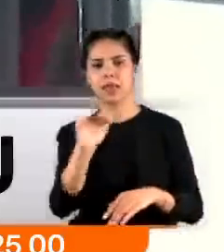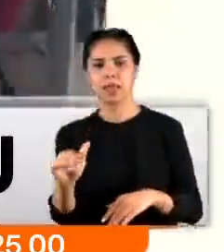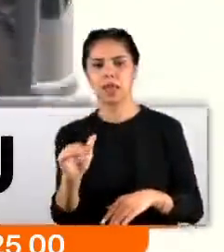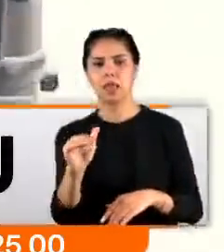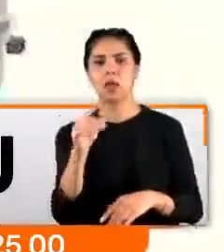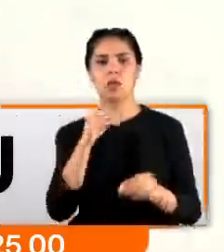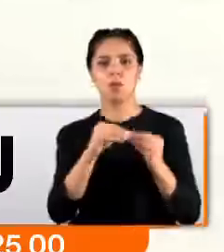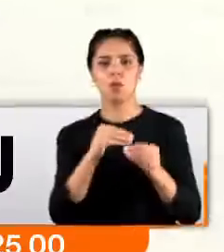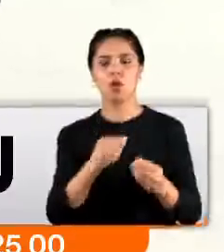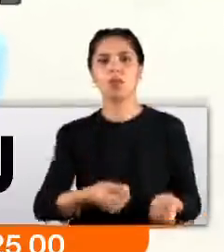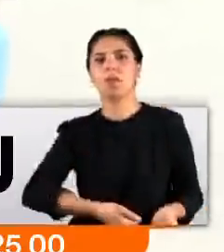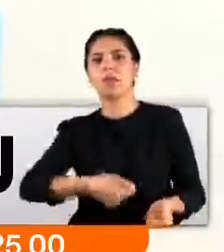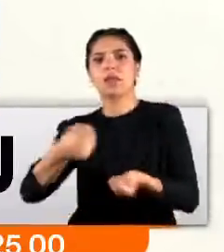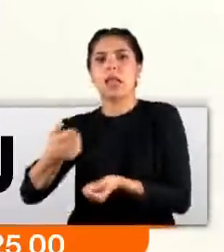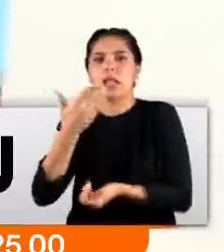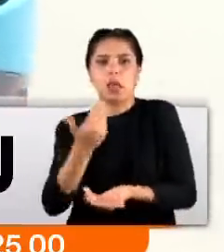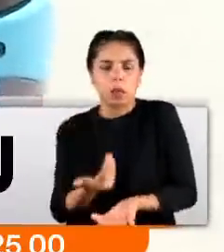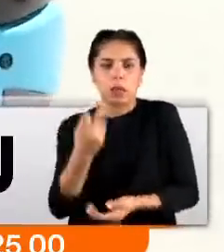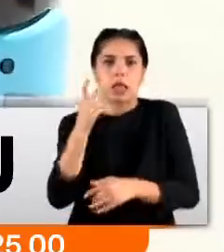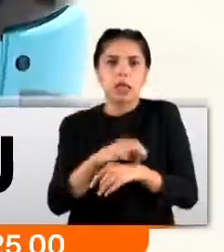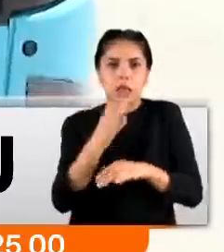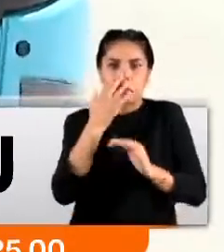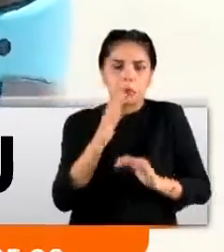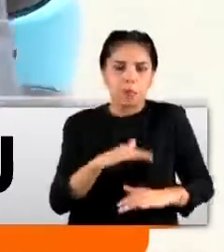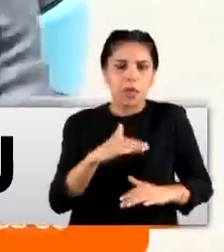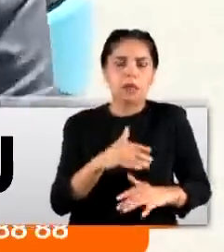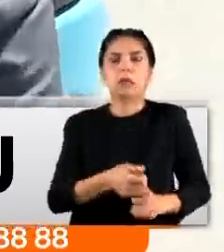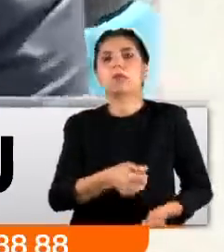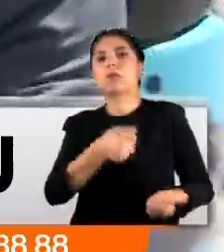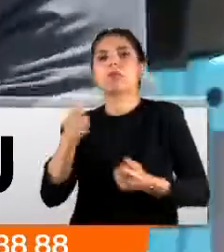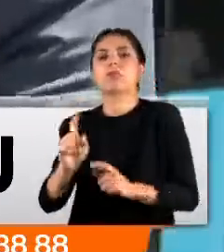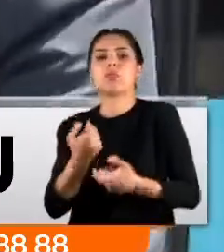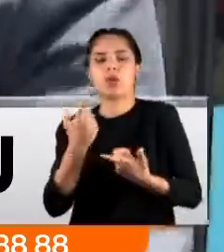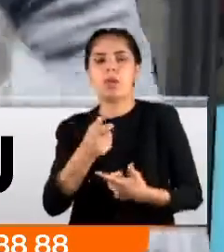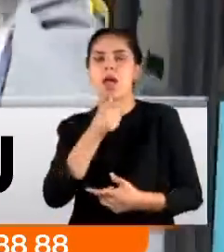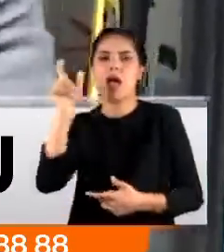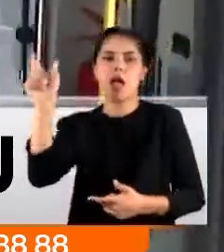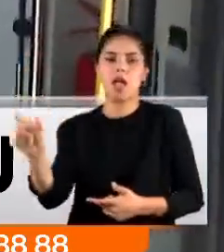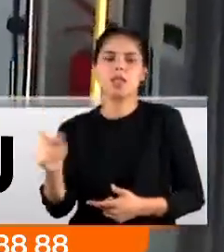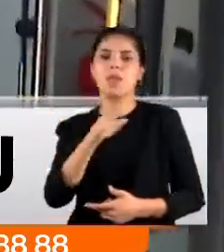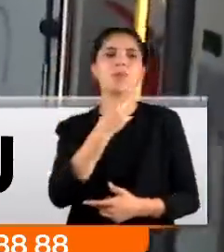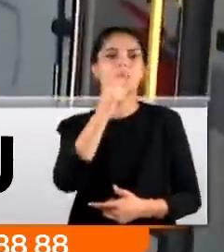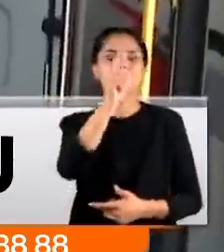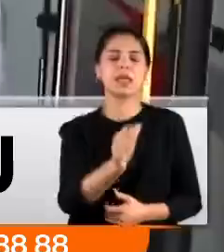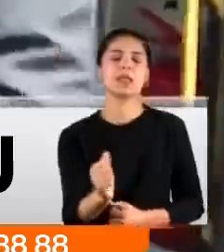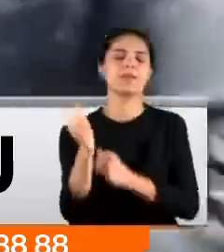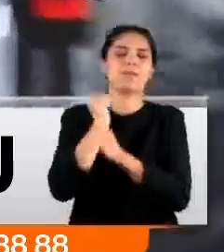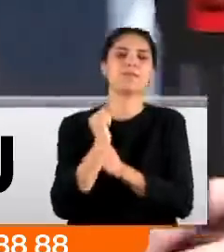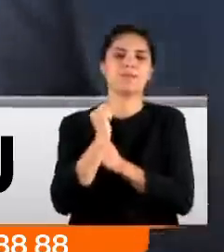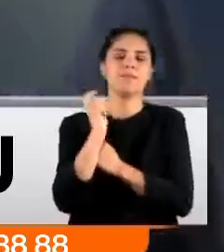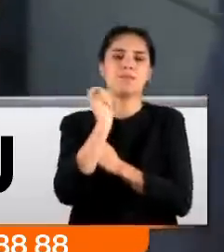de problem sedye bulmaktı. 2 dakika beklediler. Sedye bulamayınca Fırat Kaya o hastayı sırtına